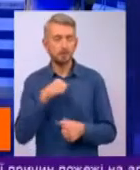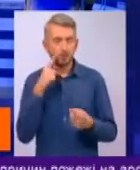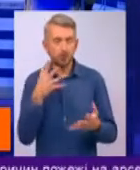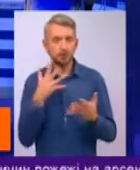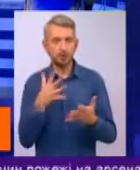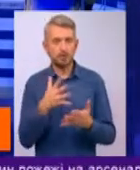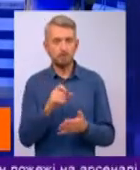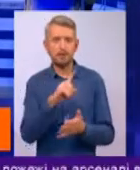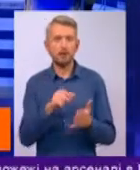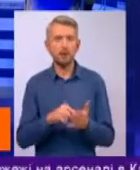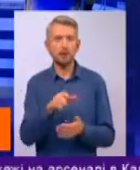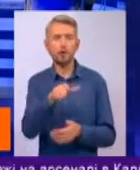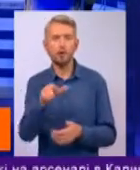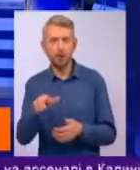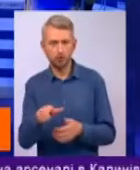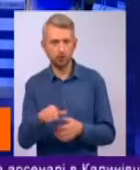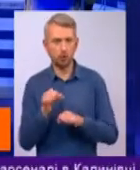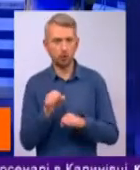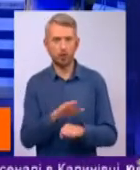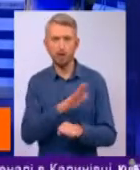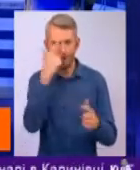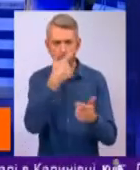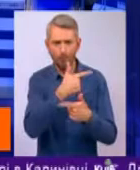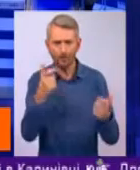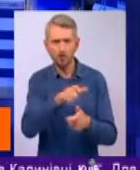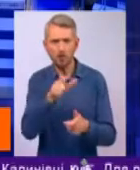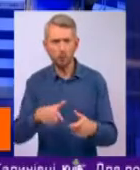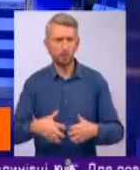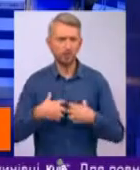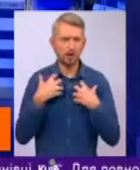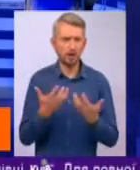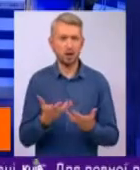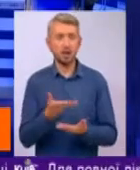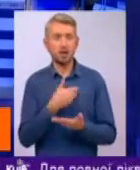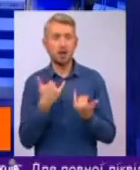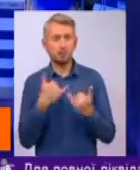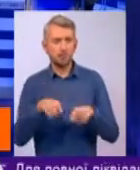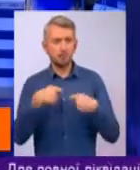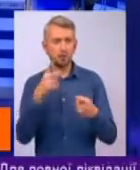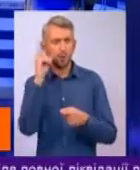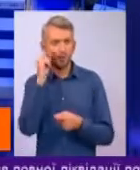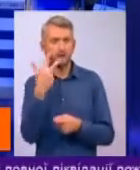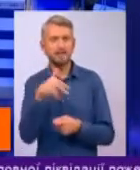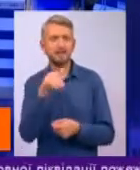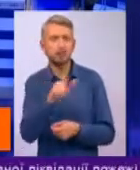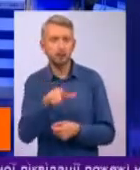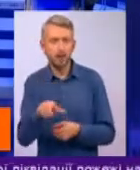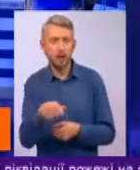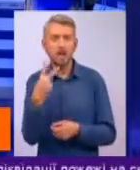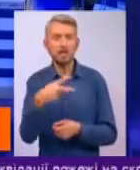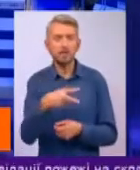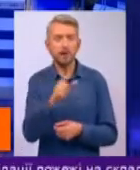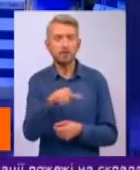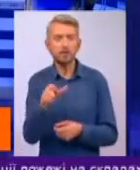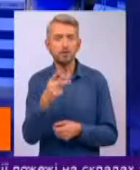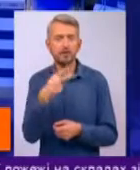громадської оборони. Неоповіщені люди, страх, жахіття. Насправді, от нам передають зараз цифри, 30 тисяч людей. Так 20 людей звідти